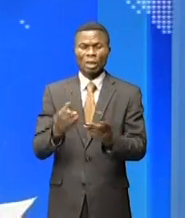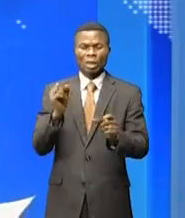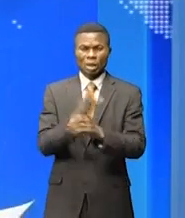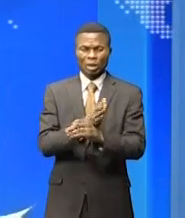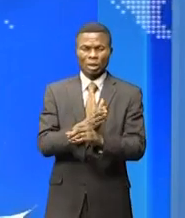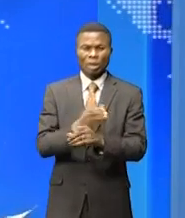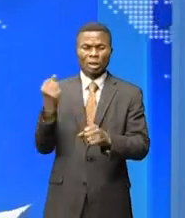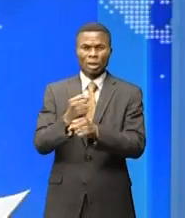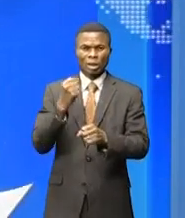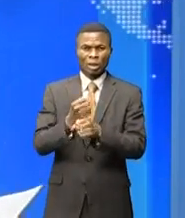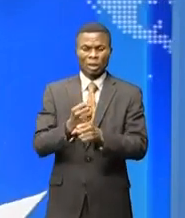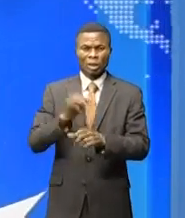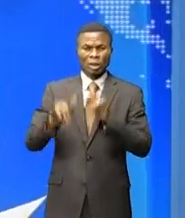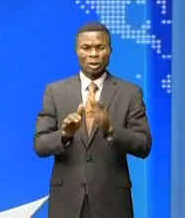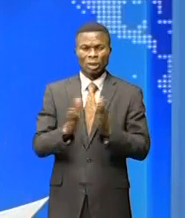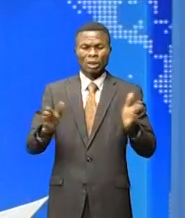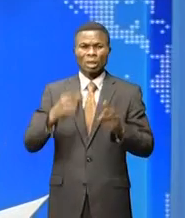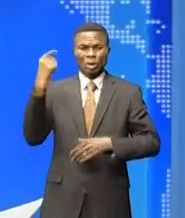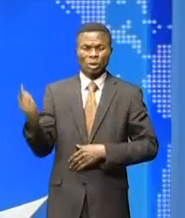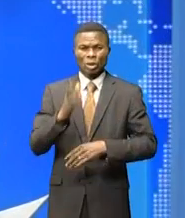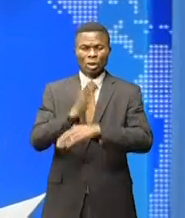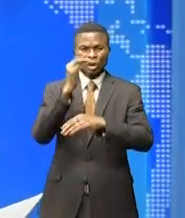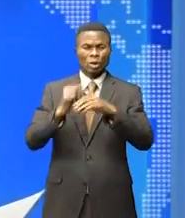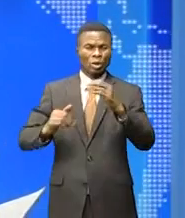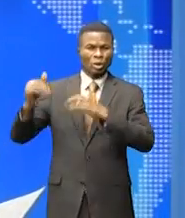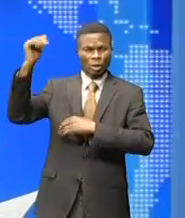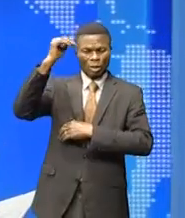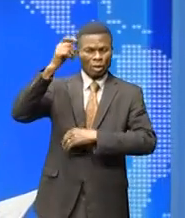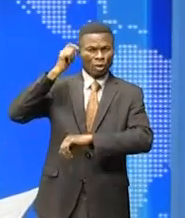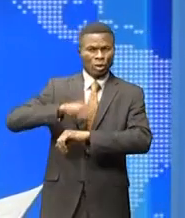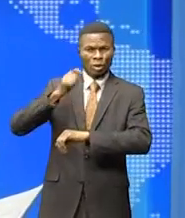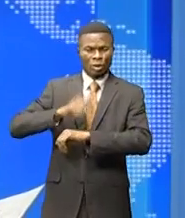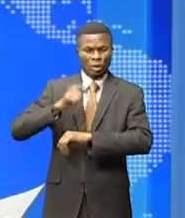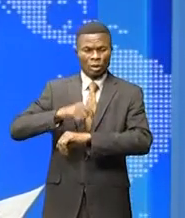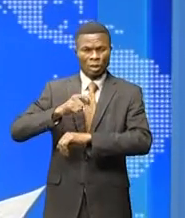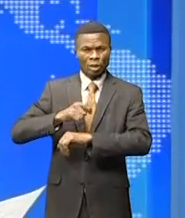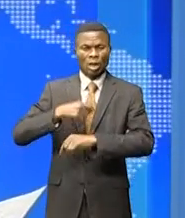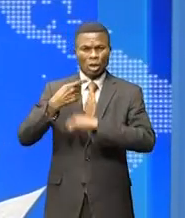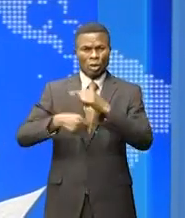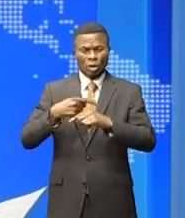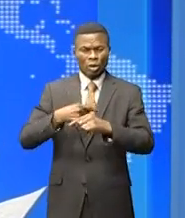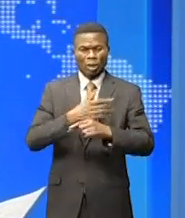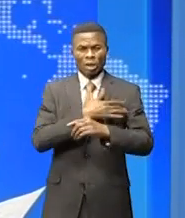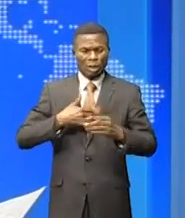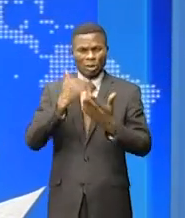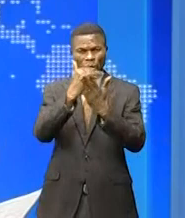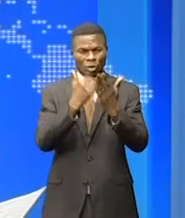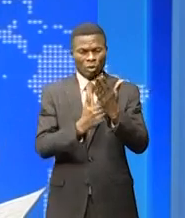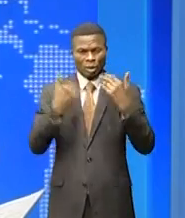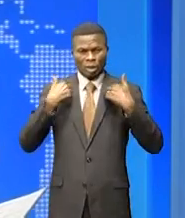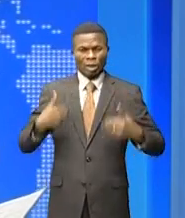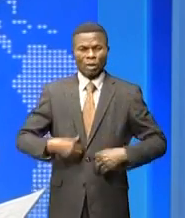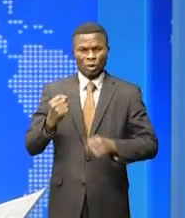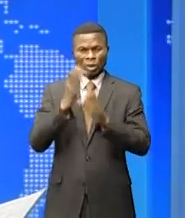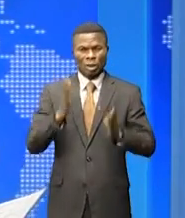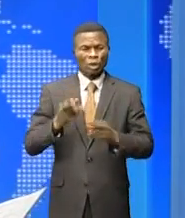le service du secrétariat permanent du Conseil supérieur de la magistrature procède à l'identification physique et